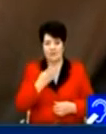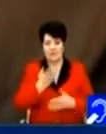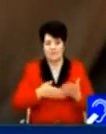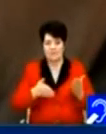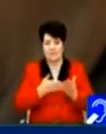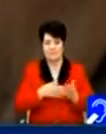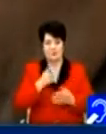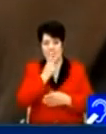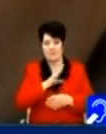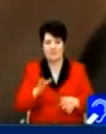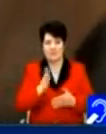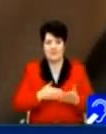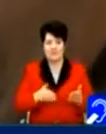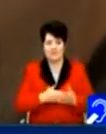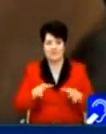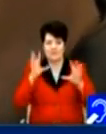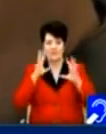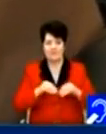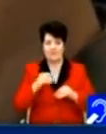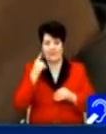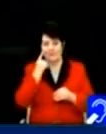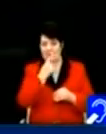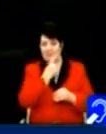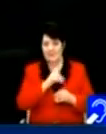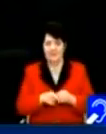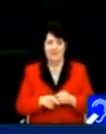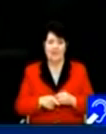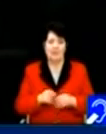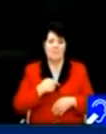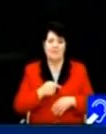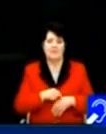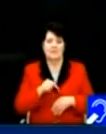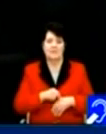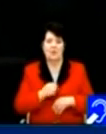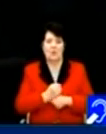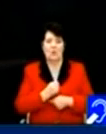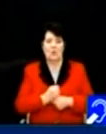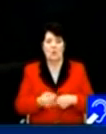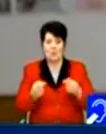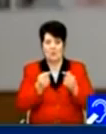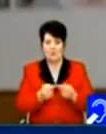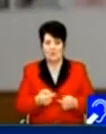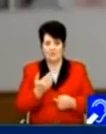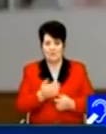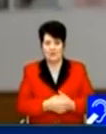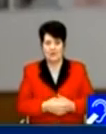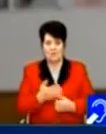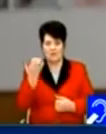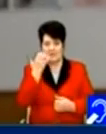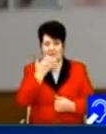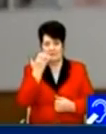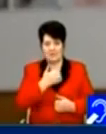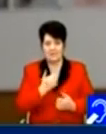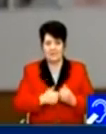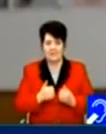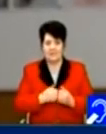Potrivit specialiștilor, odată cu pierderea vederii, celelalte simțuri devin mai sensibile, lucru confirmat și de Gheorghe. Un nevăzător mai